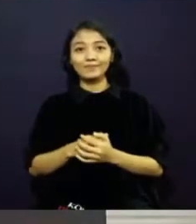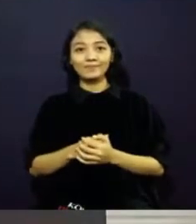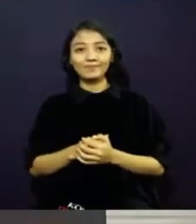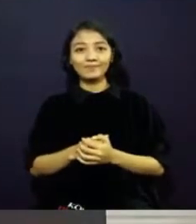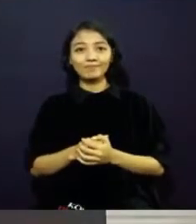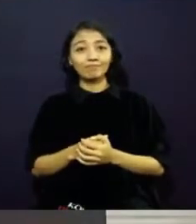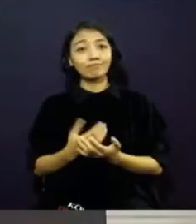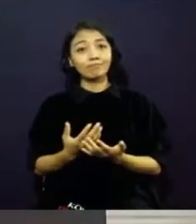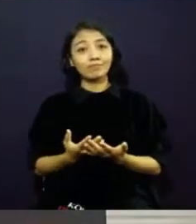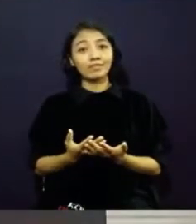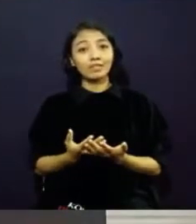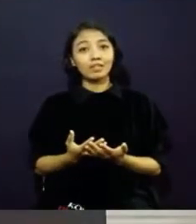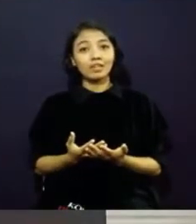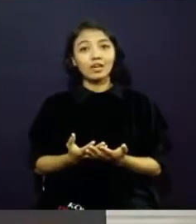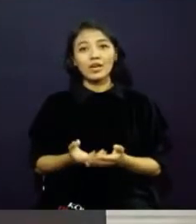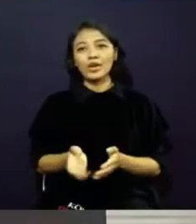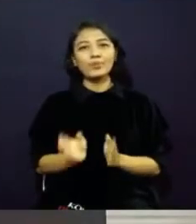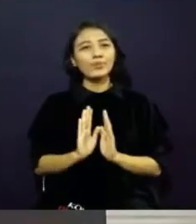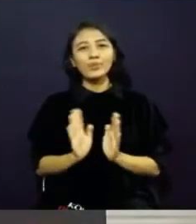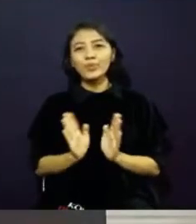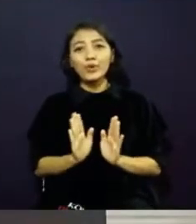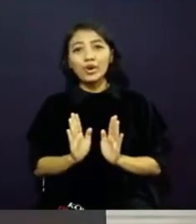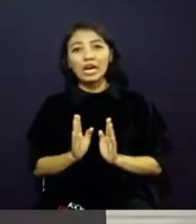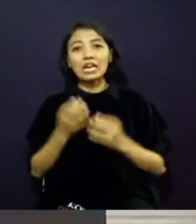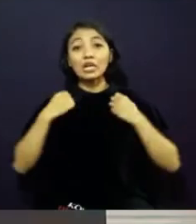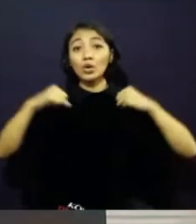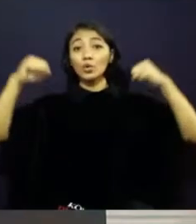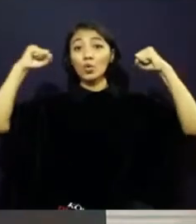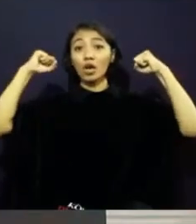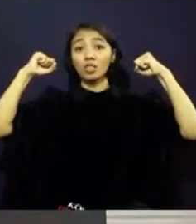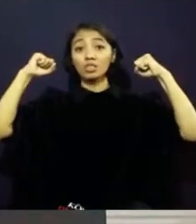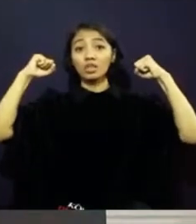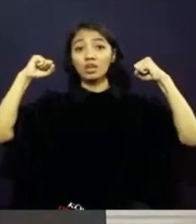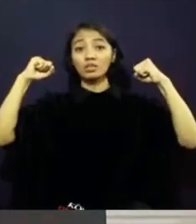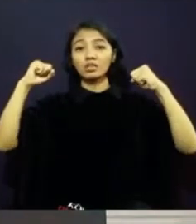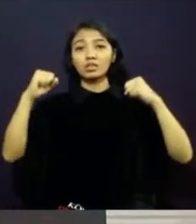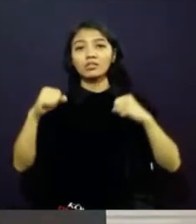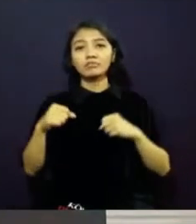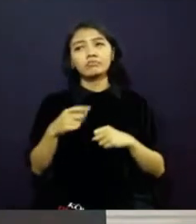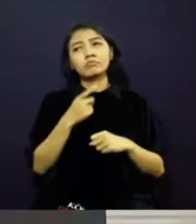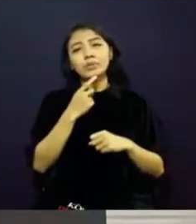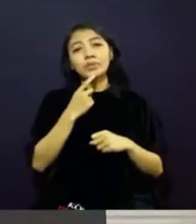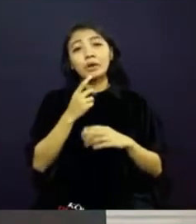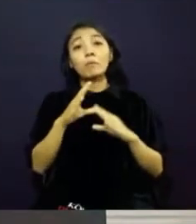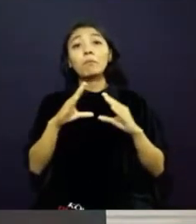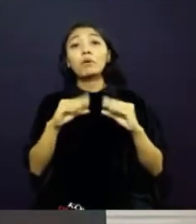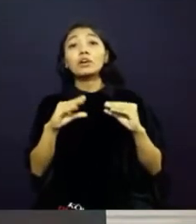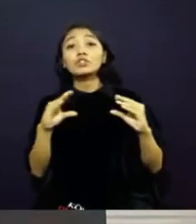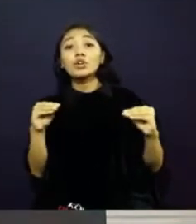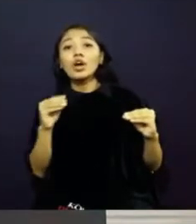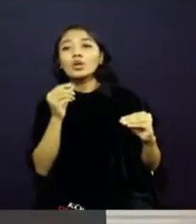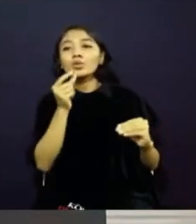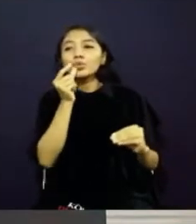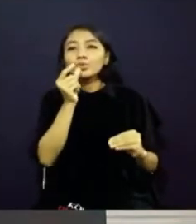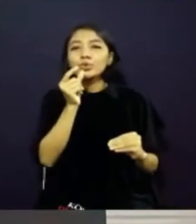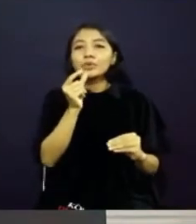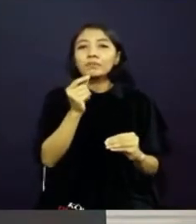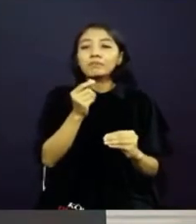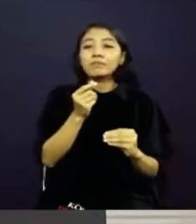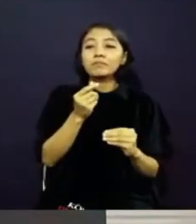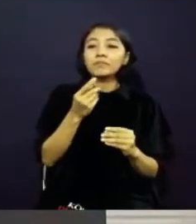itu bukan hanya pada kekuatan berupa pekerjaan-pekerjaan untuk mendapat makanan